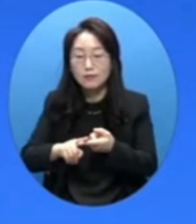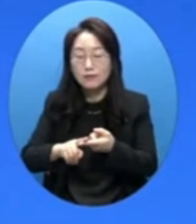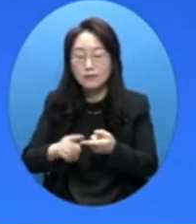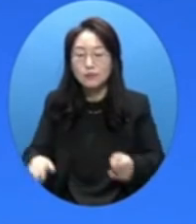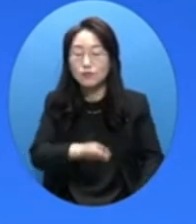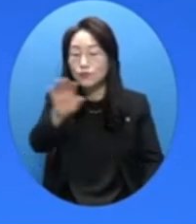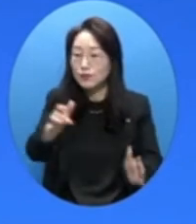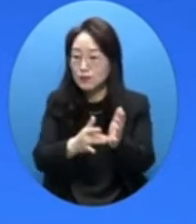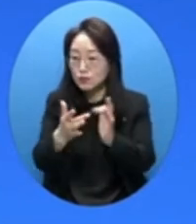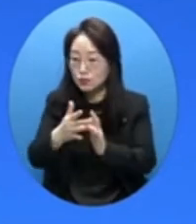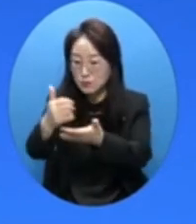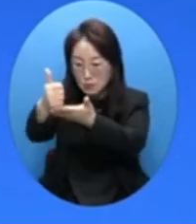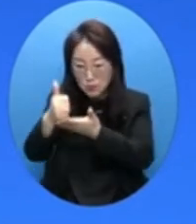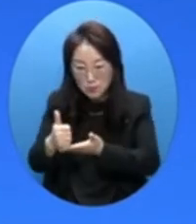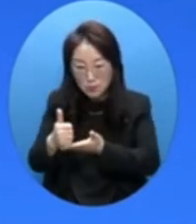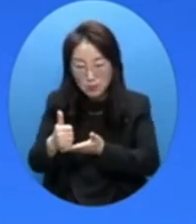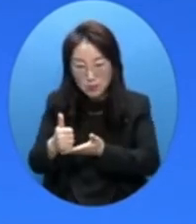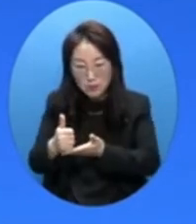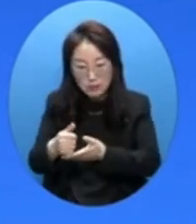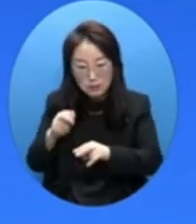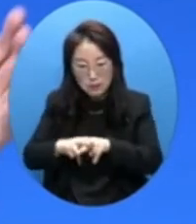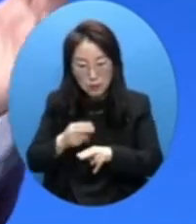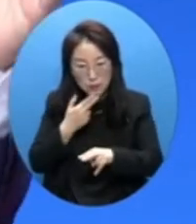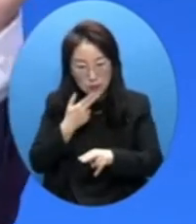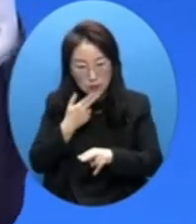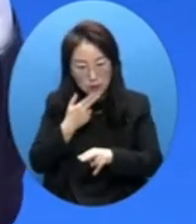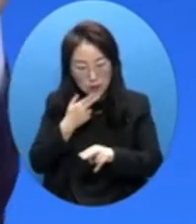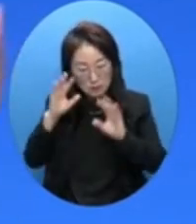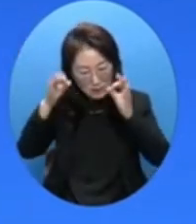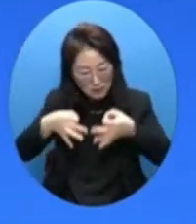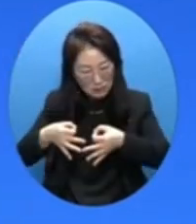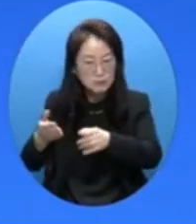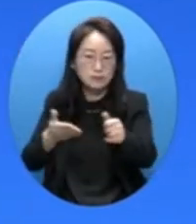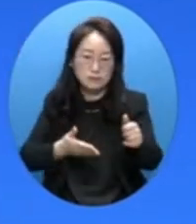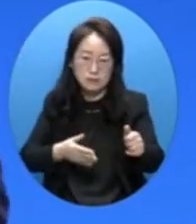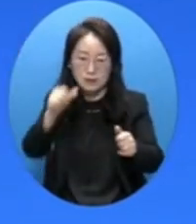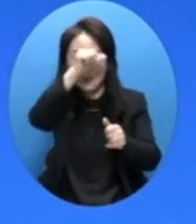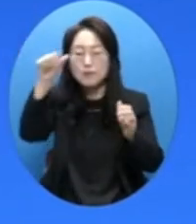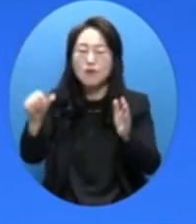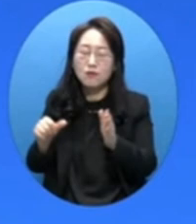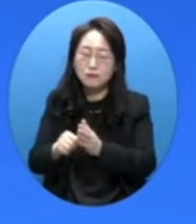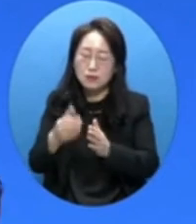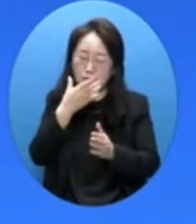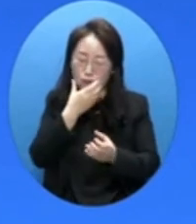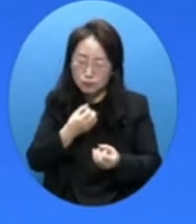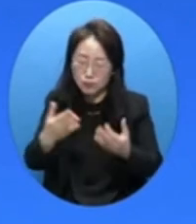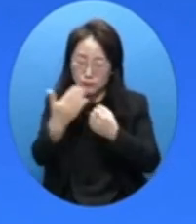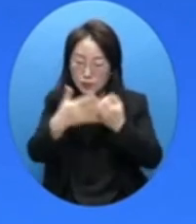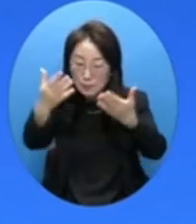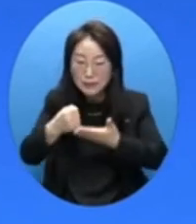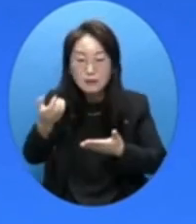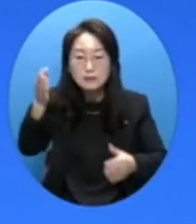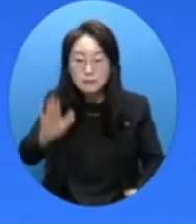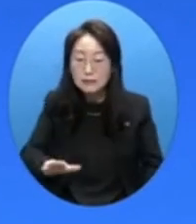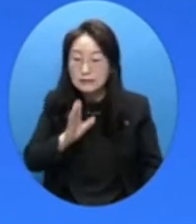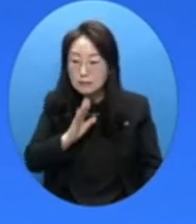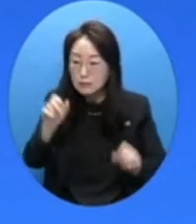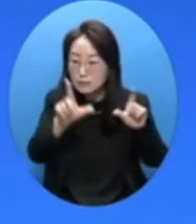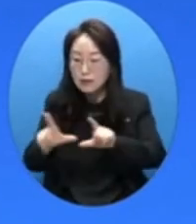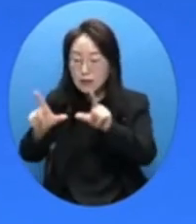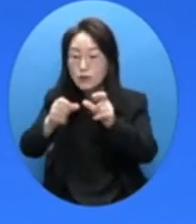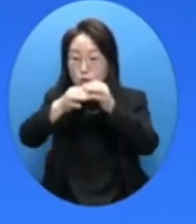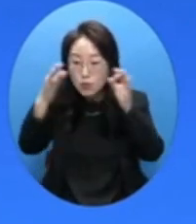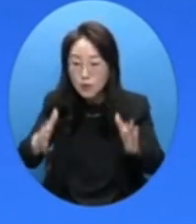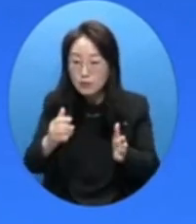우리가 지금 무실 자리가 없지 않은지 한 평생 우리가 이렇게 큰 누나 죽음을 받고 살면서도 정말 우리의 삶의 중심에